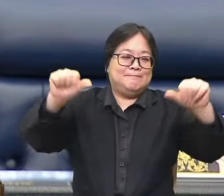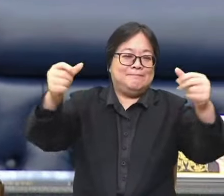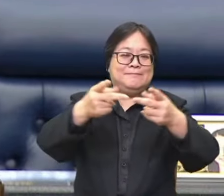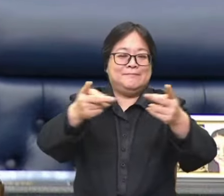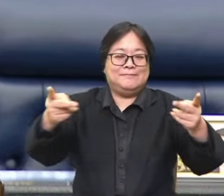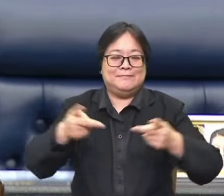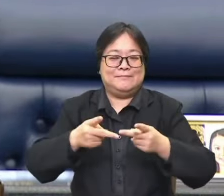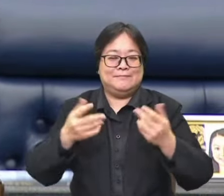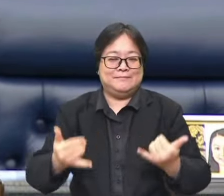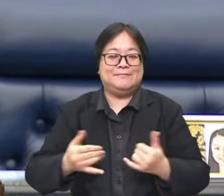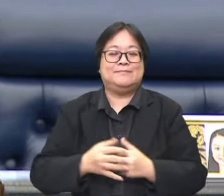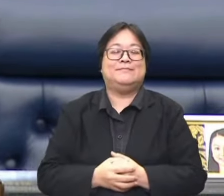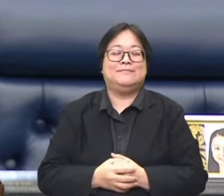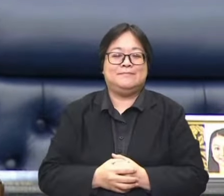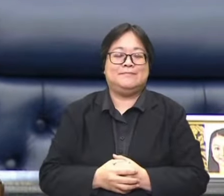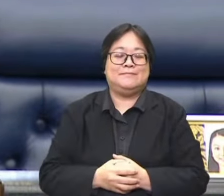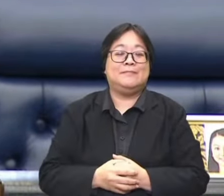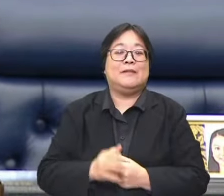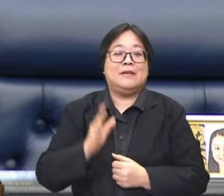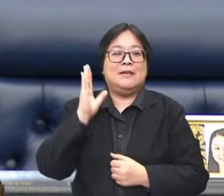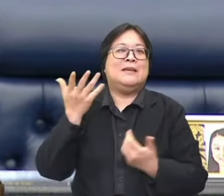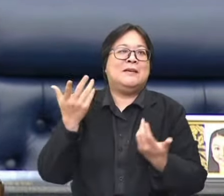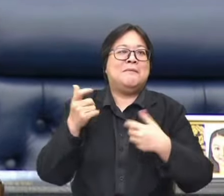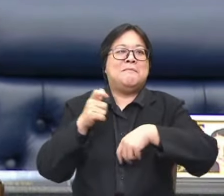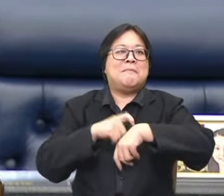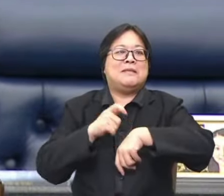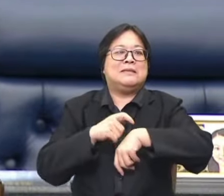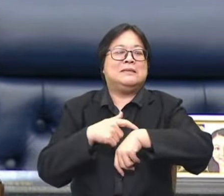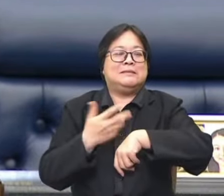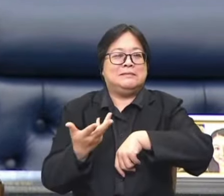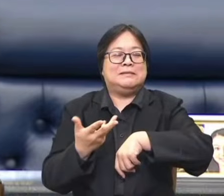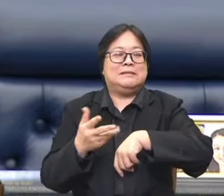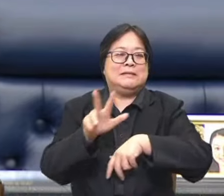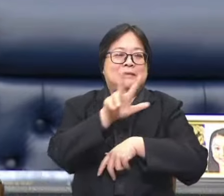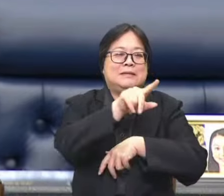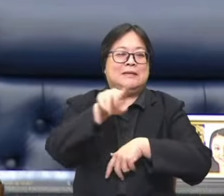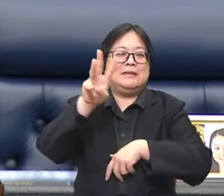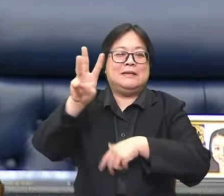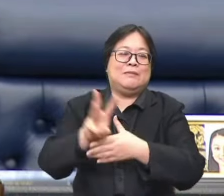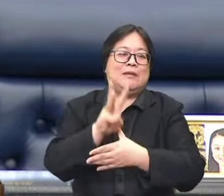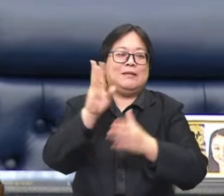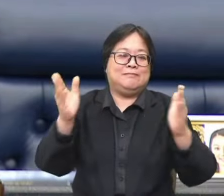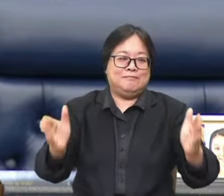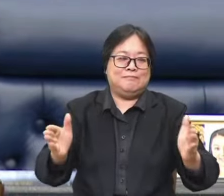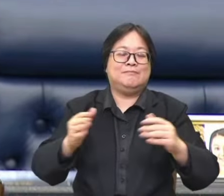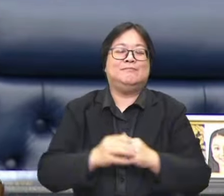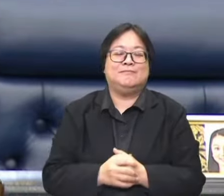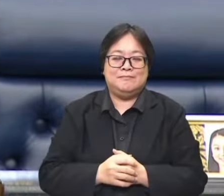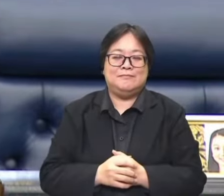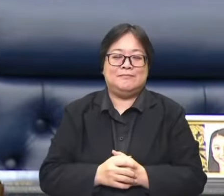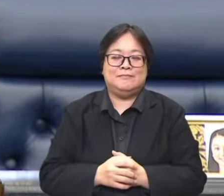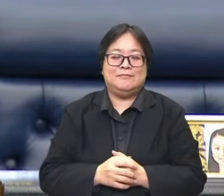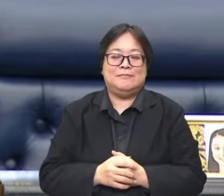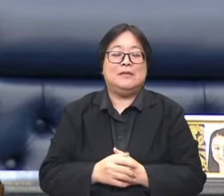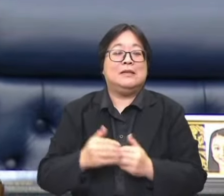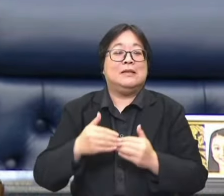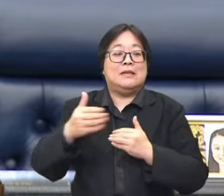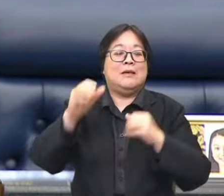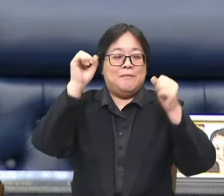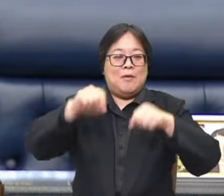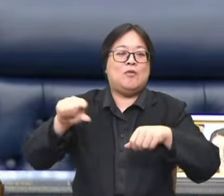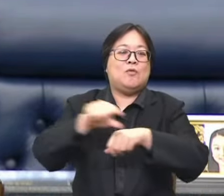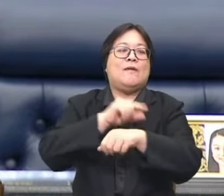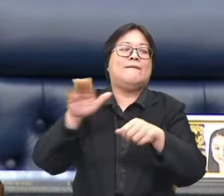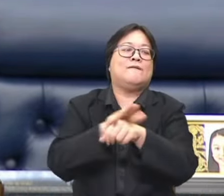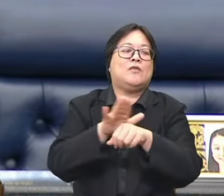kawasan tersebut juga, dan insyaAllah diambil masa sehingga 3 hingga 6 bulan sebelum dapat digunakan